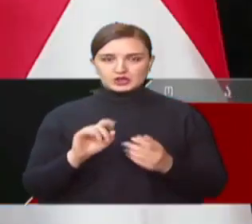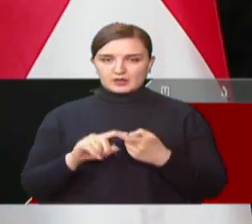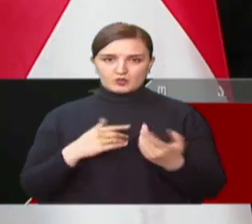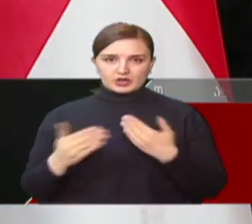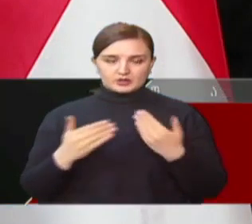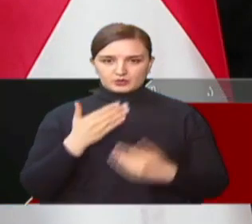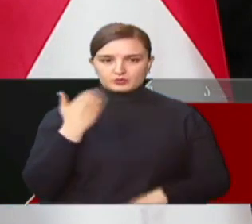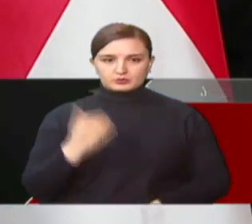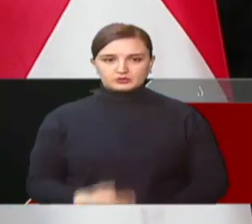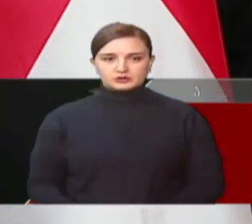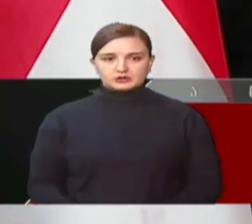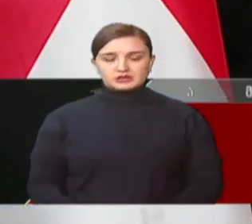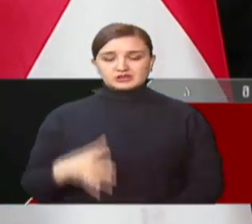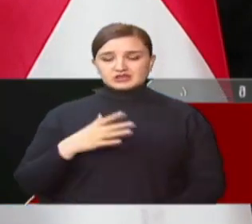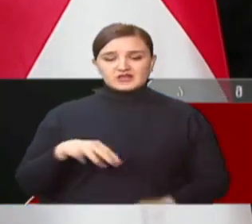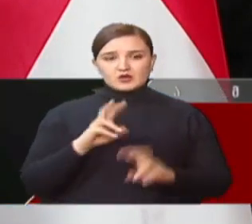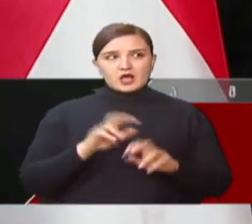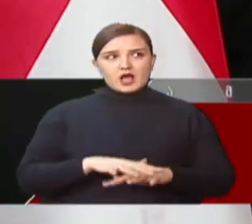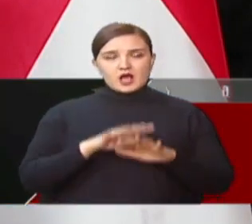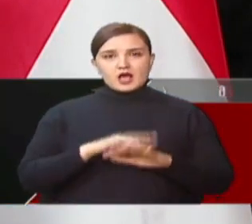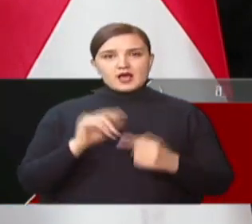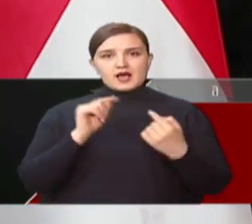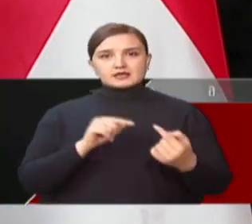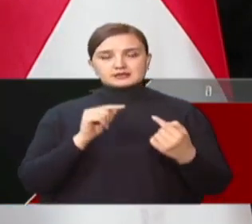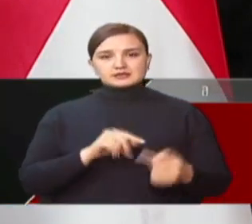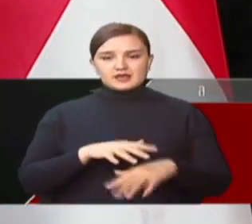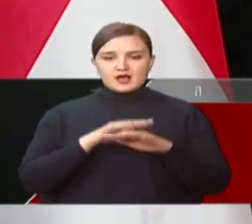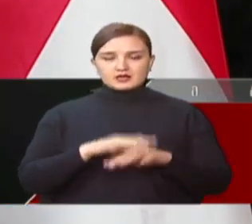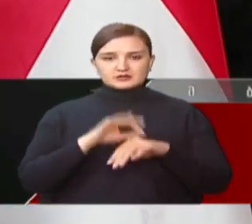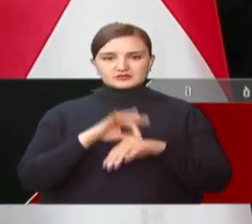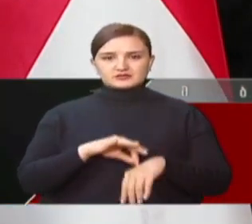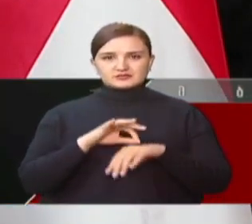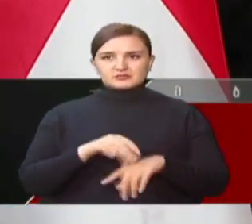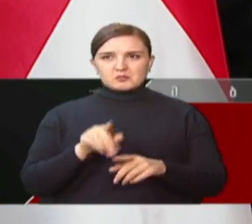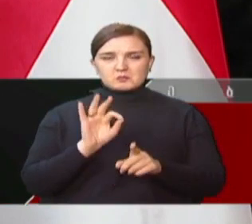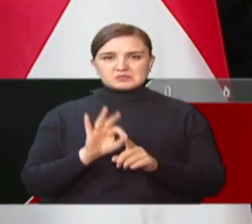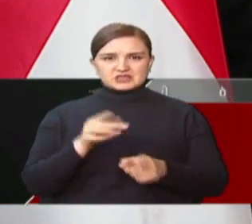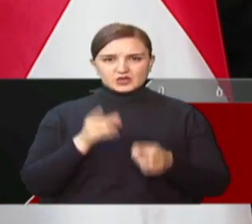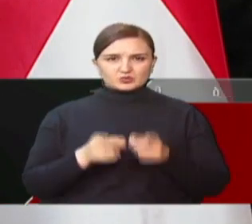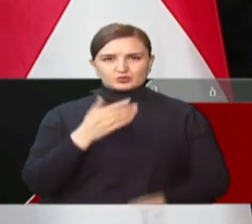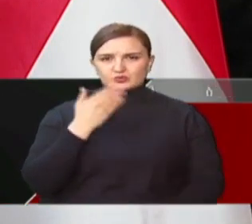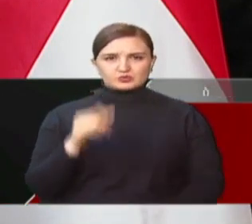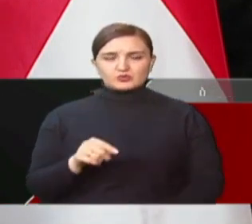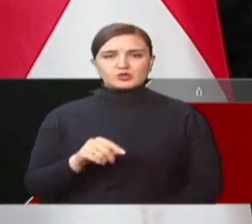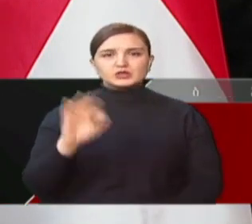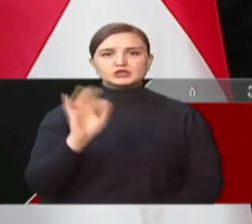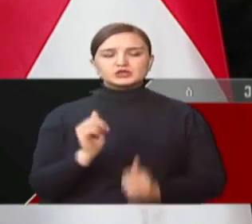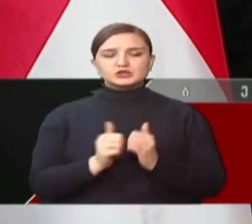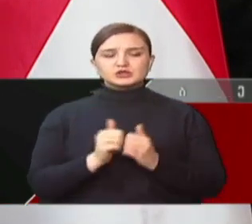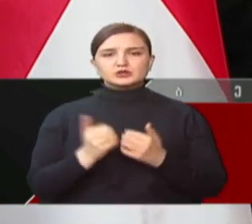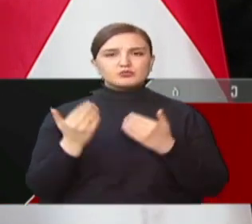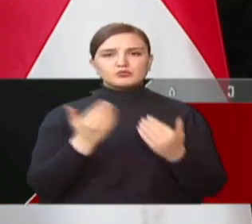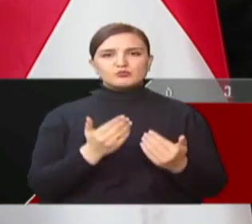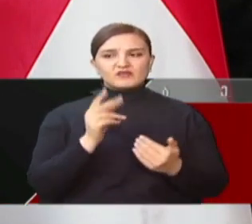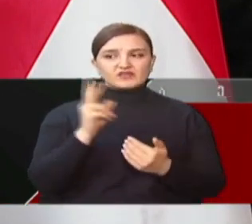დამოკიდებულება. Მგონი საქართველოსი აქციების დაანონსება აქციების ჩატარების მიზანს ნაკლებად ემსახურება. Zogadat უფრო ხშირად ემსახურება იმას, რომ